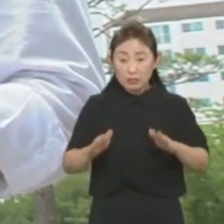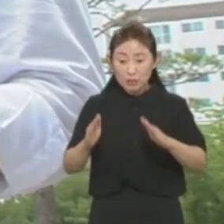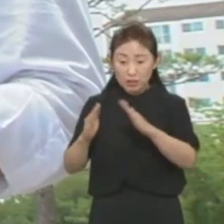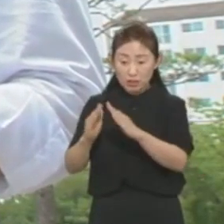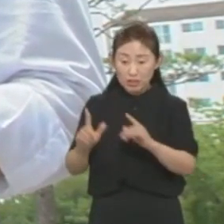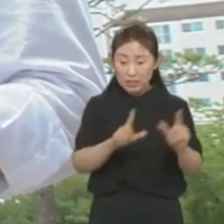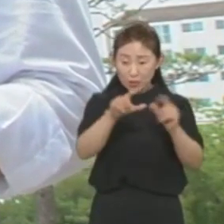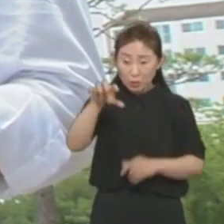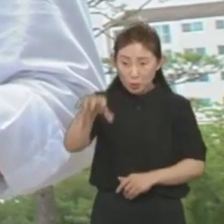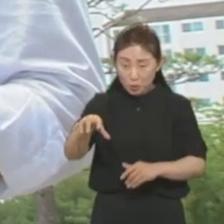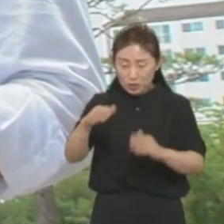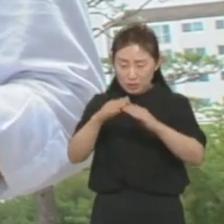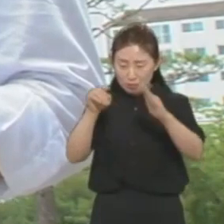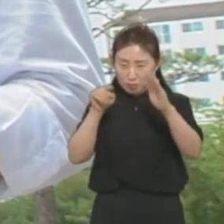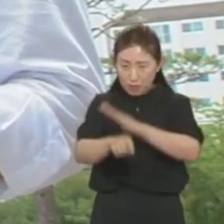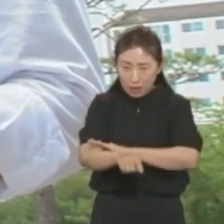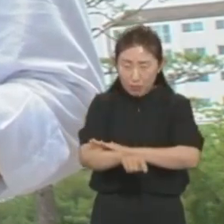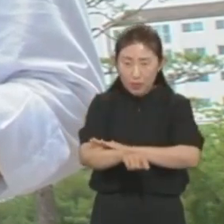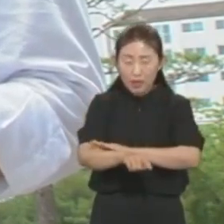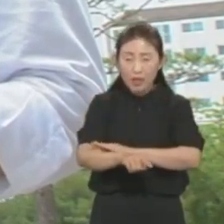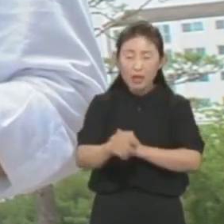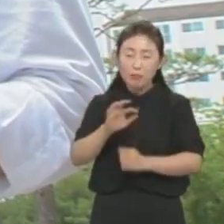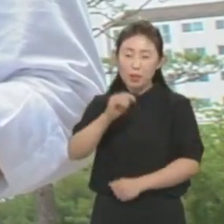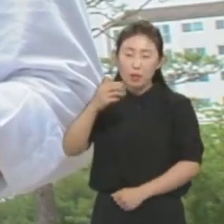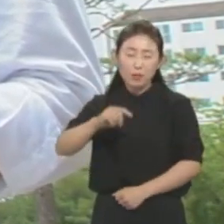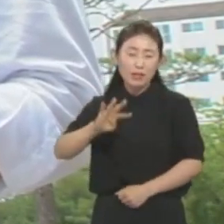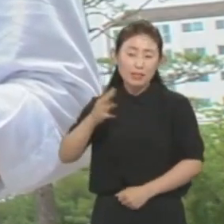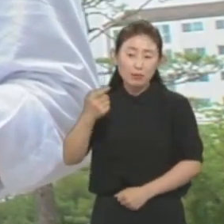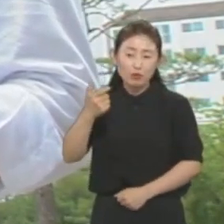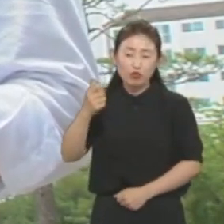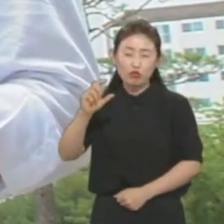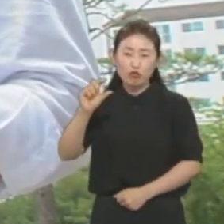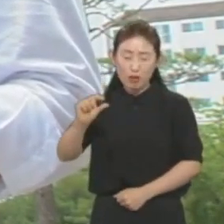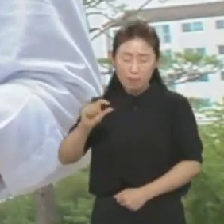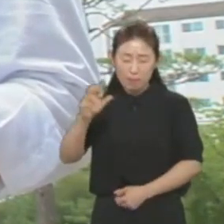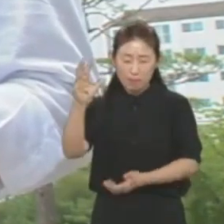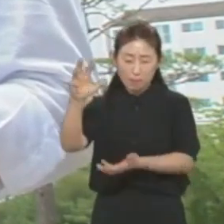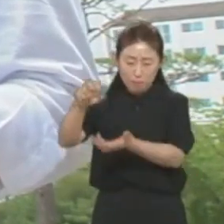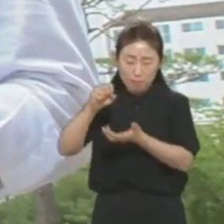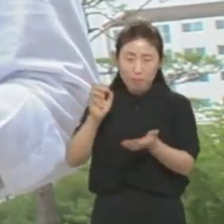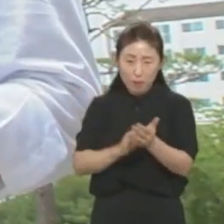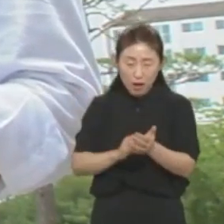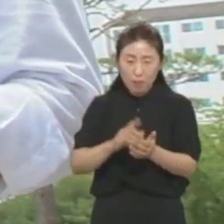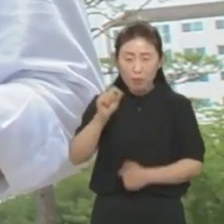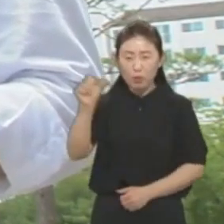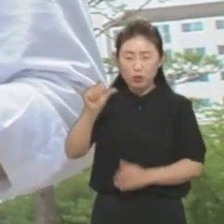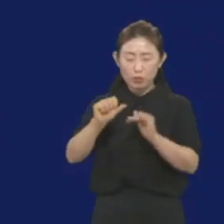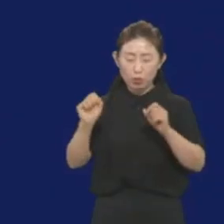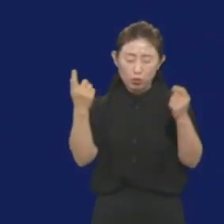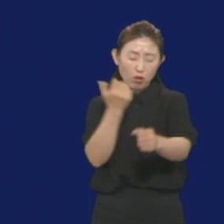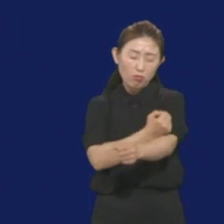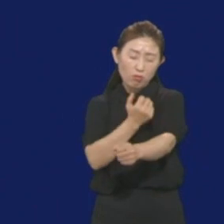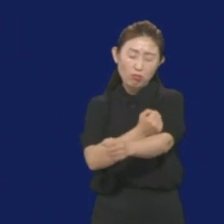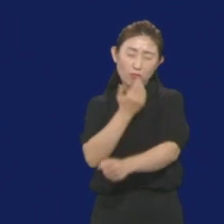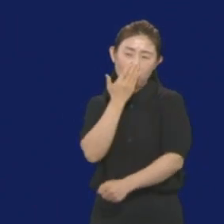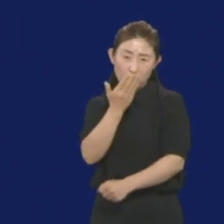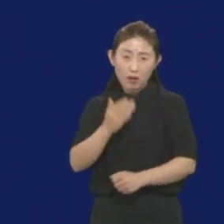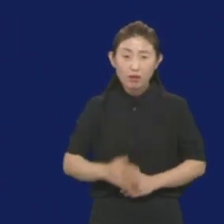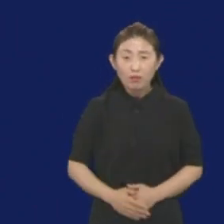주거지 등에서 필로폰 460g을 압수했는데이는 15,000명이 동시에 투약할 수 있는 양입니다